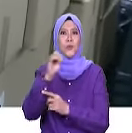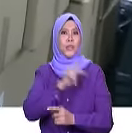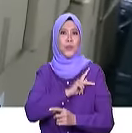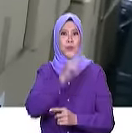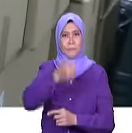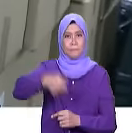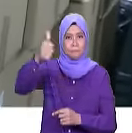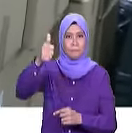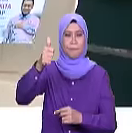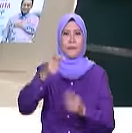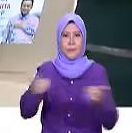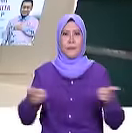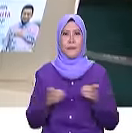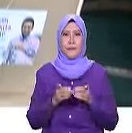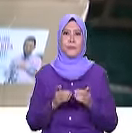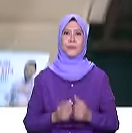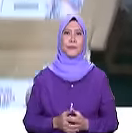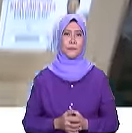itu.